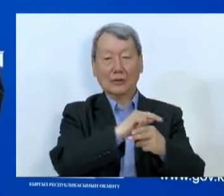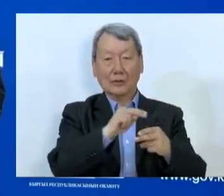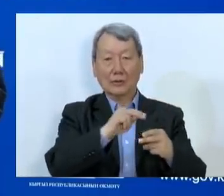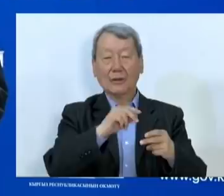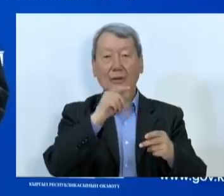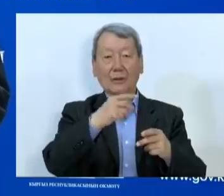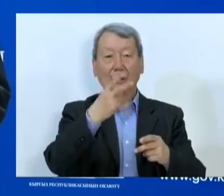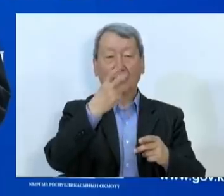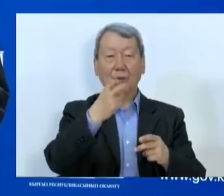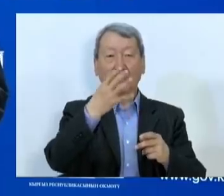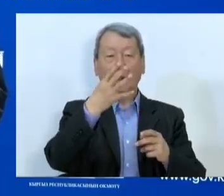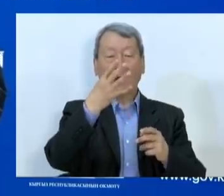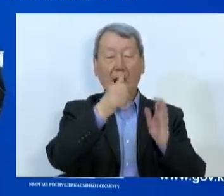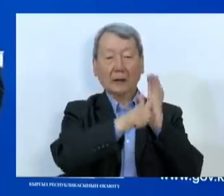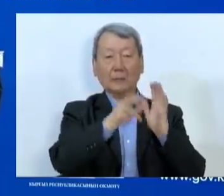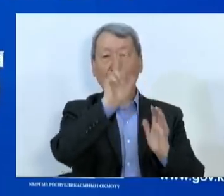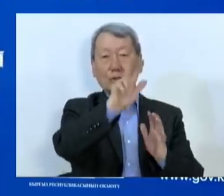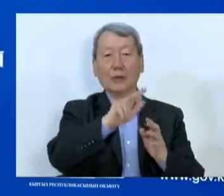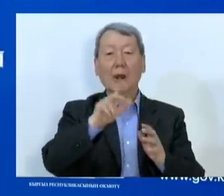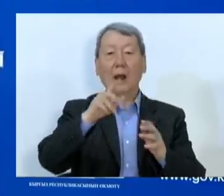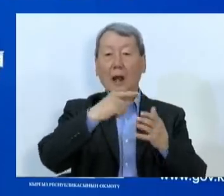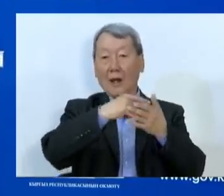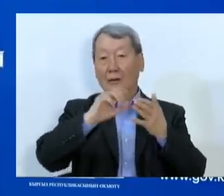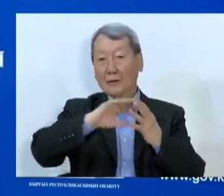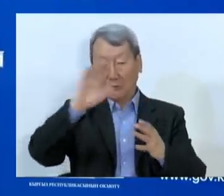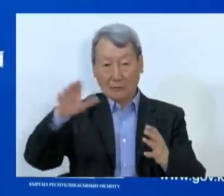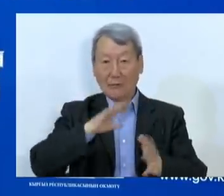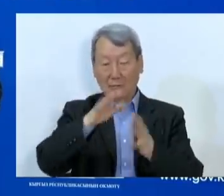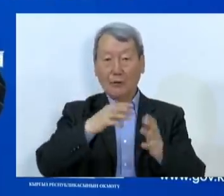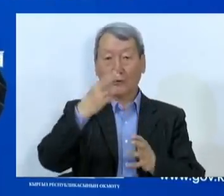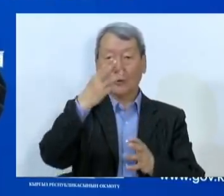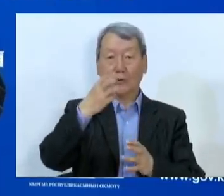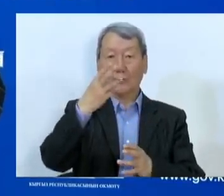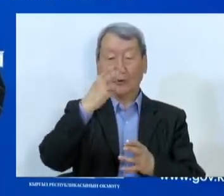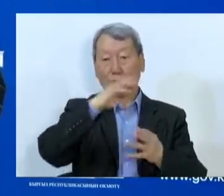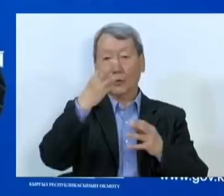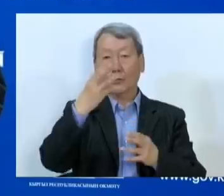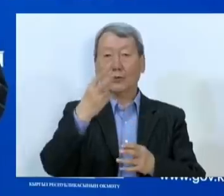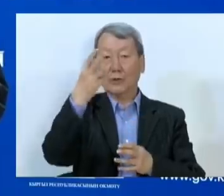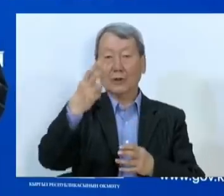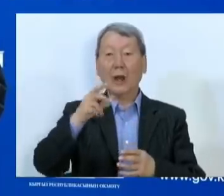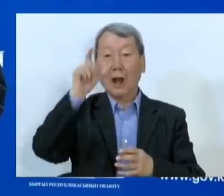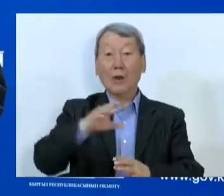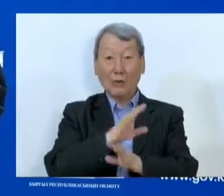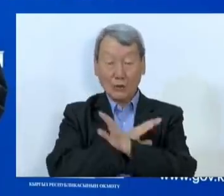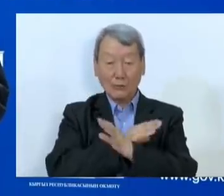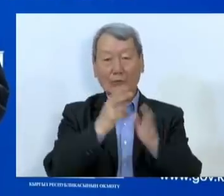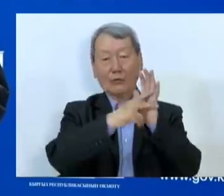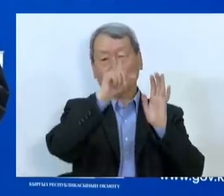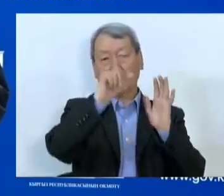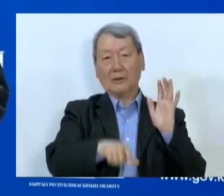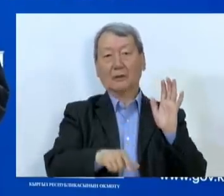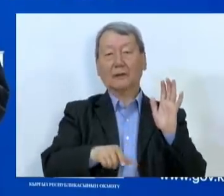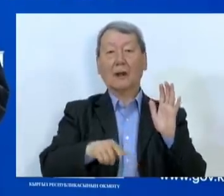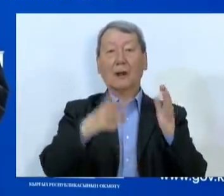канааттандырарлык абалда турганы 263, чыгарылганы мына 302 болду. Каза